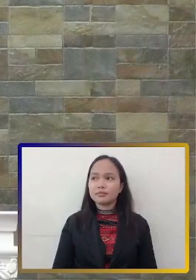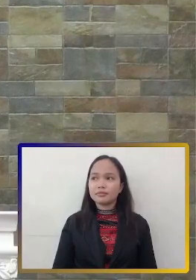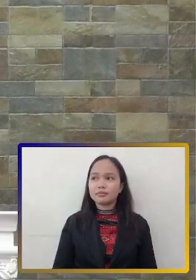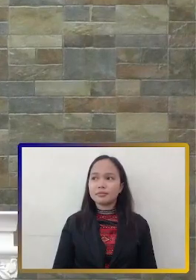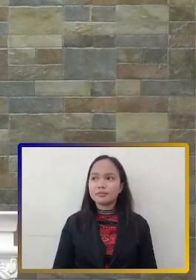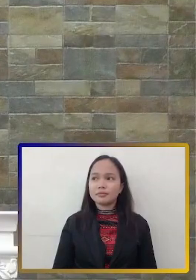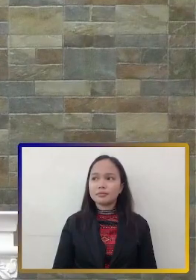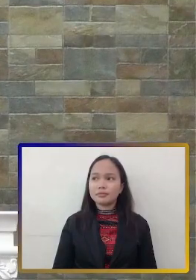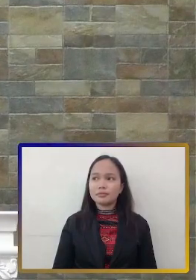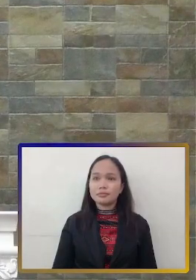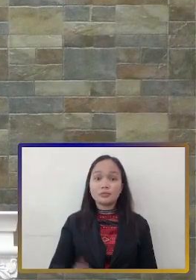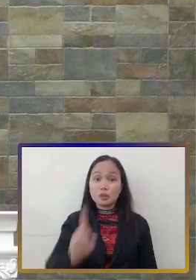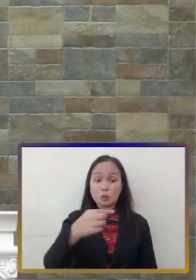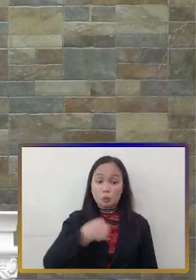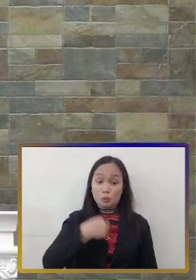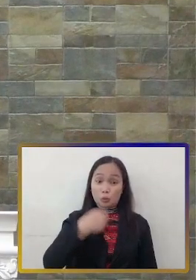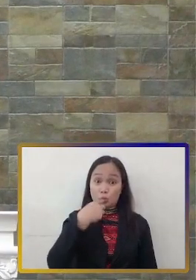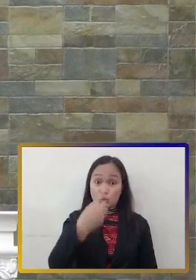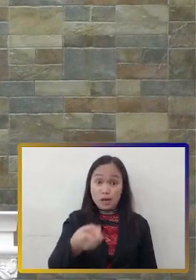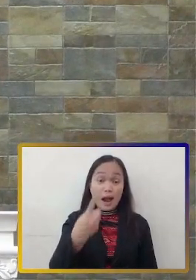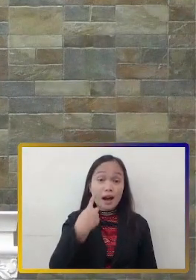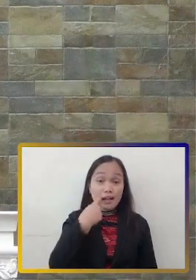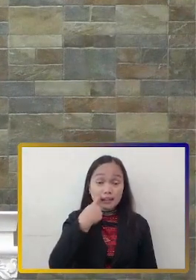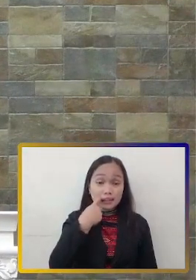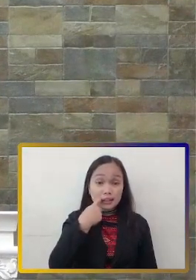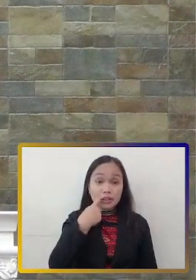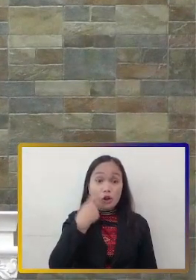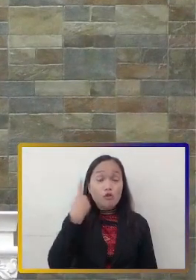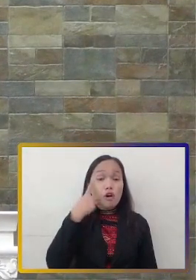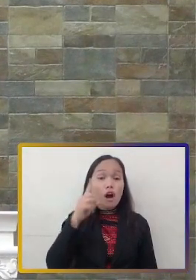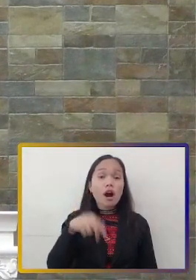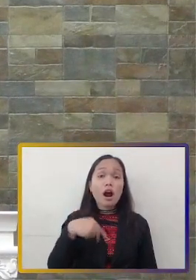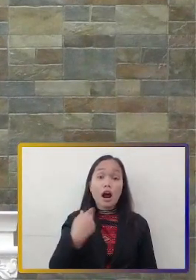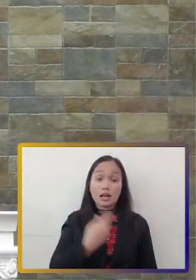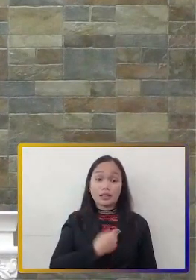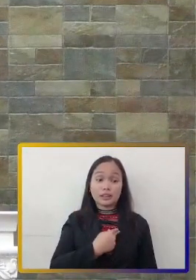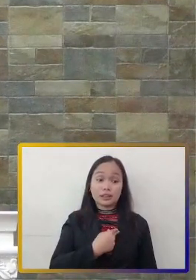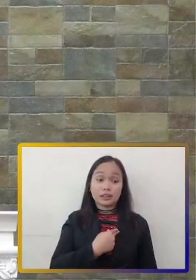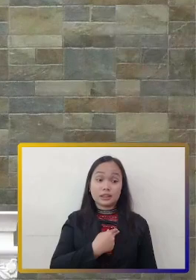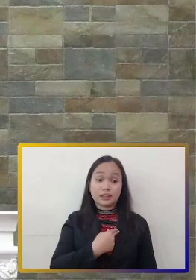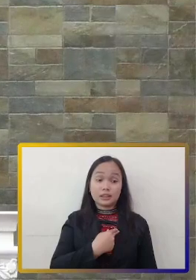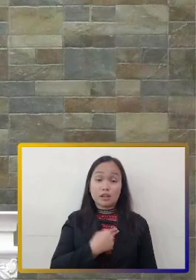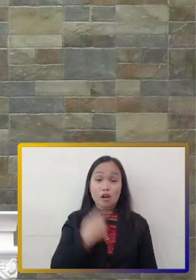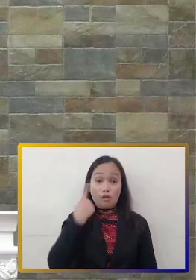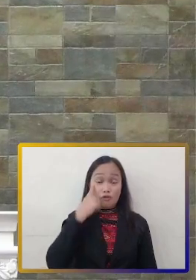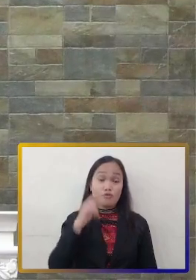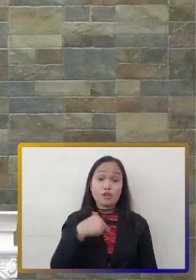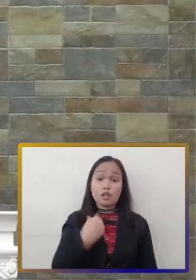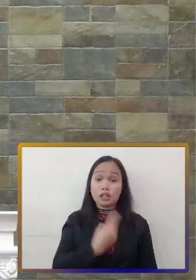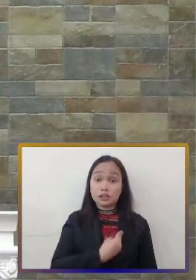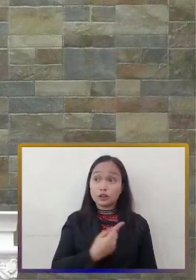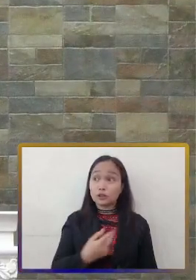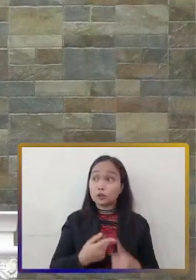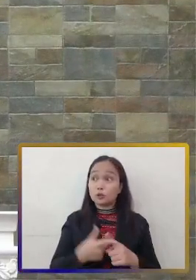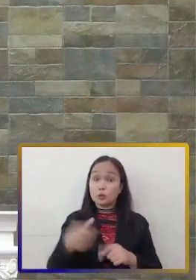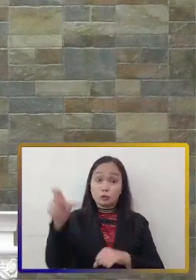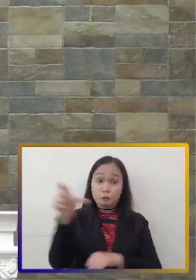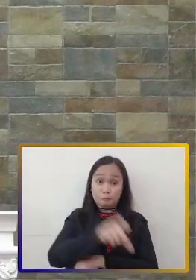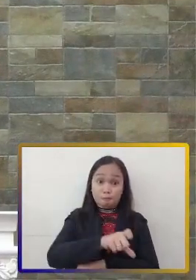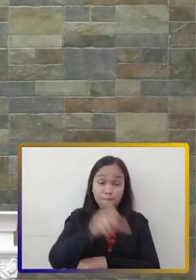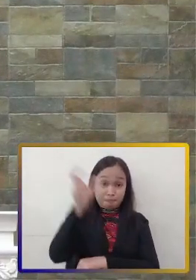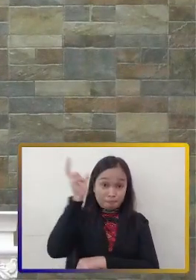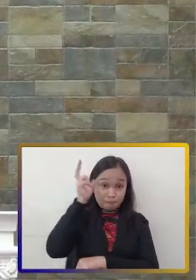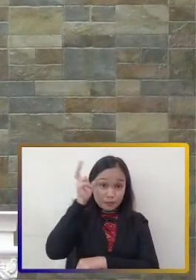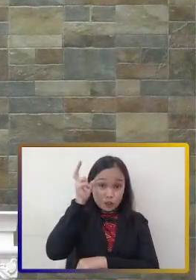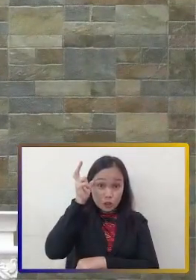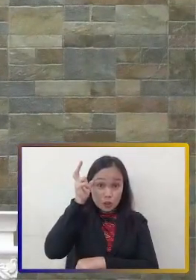Sabi ko nga sa inyo kanina, kapatid, para magapi tayo ng kaaway, yung stronghold natin